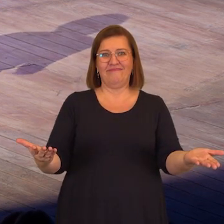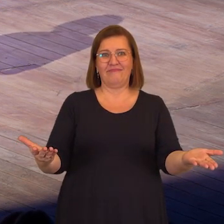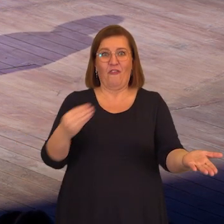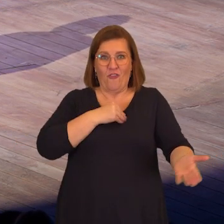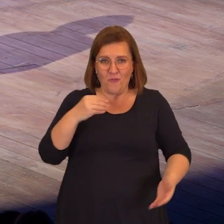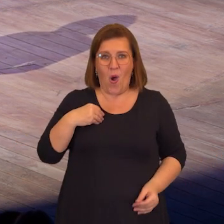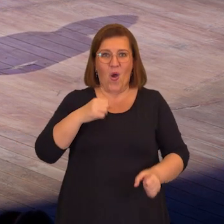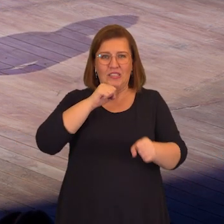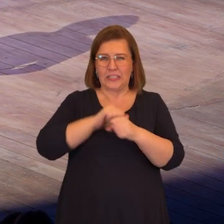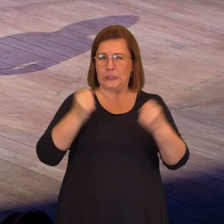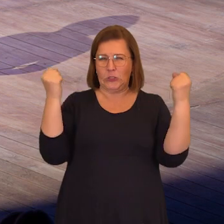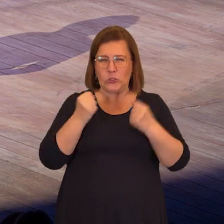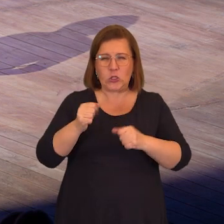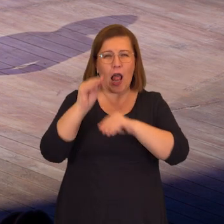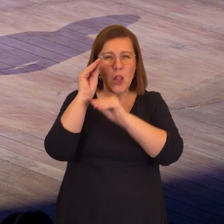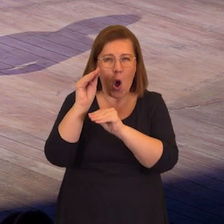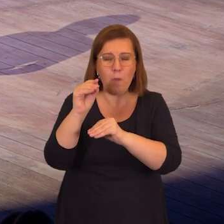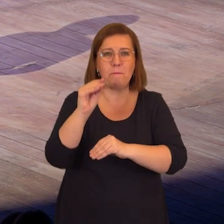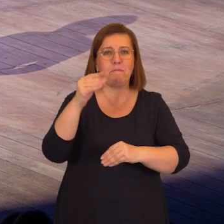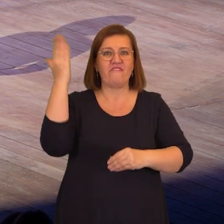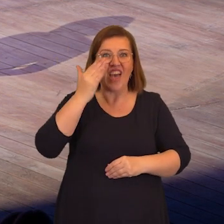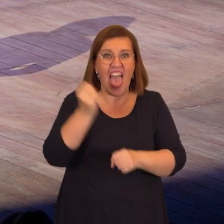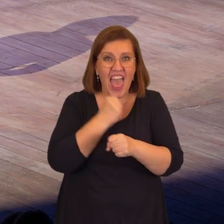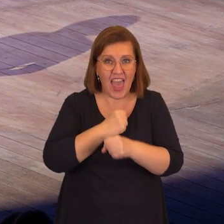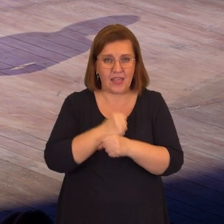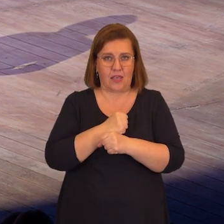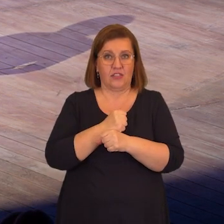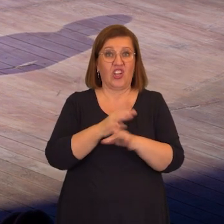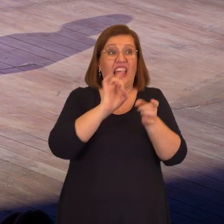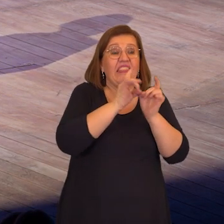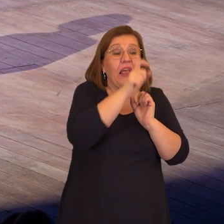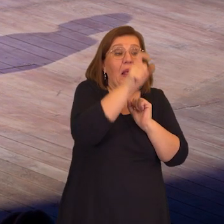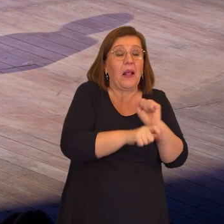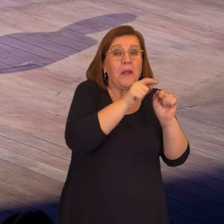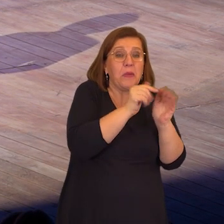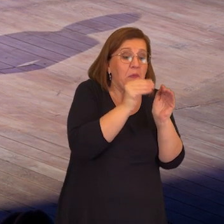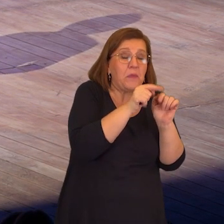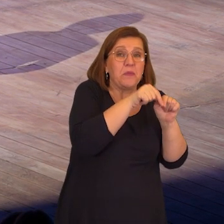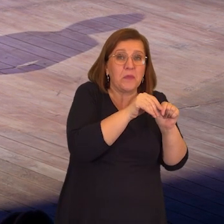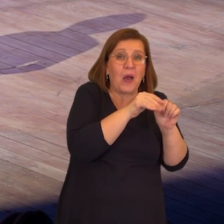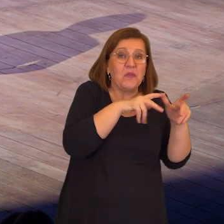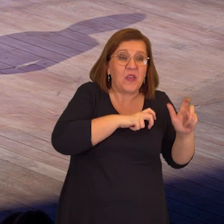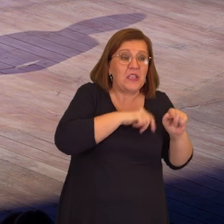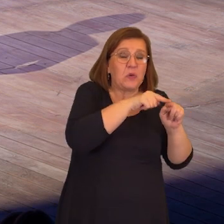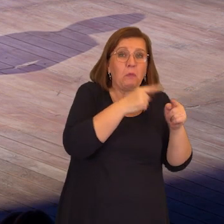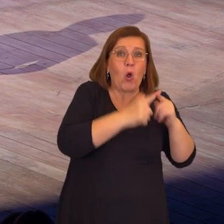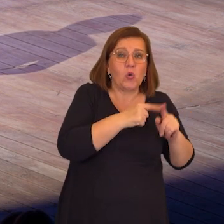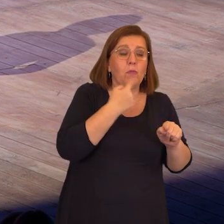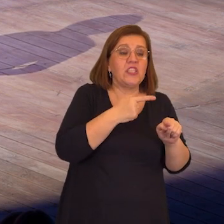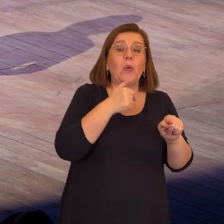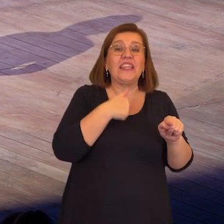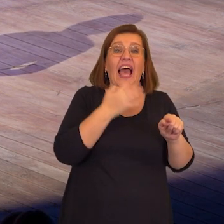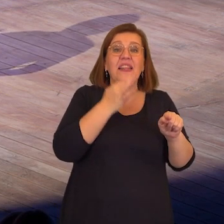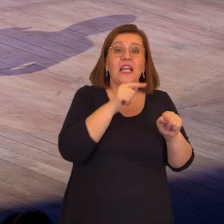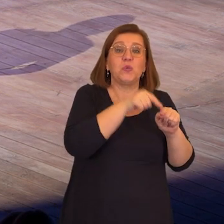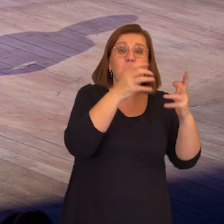Polsce jest tak silne lobby węglowe, że gdyby jakiś lokalny polityk wyskoczył z taką ideą i powiedział, że w moim powiecie postawię teraz